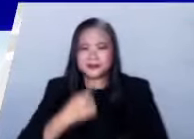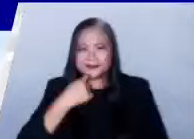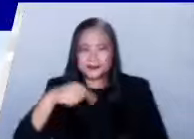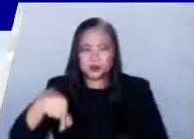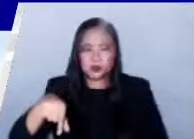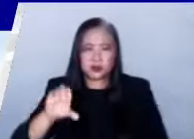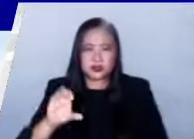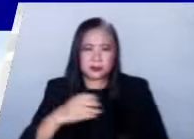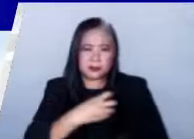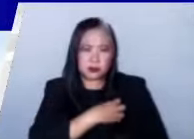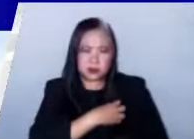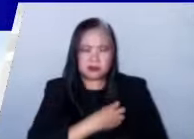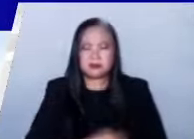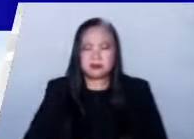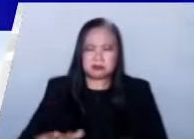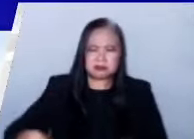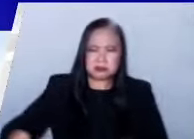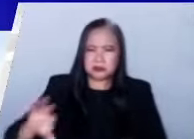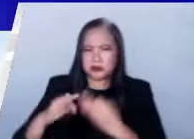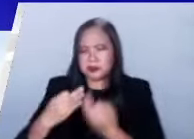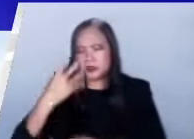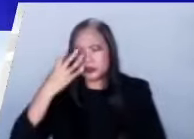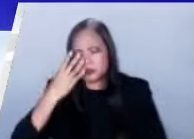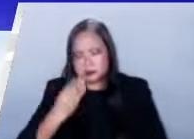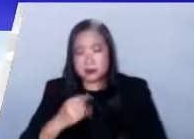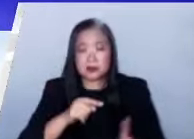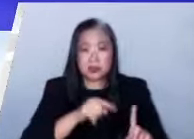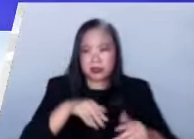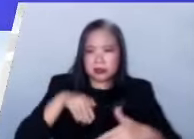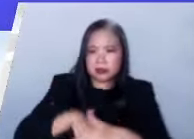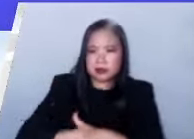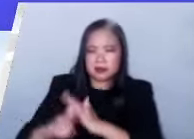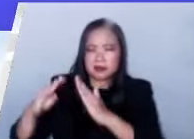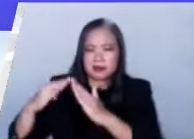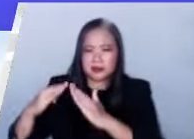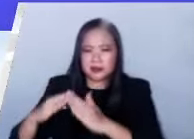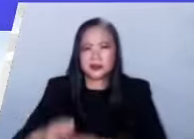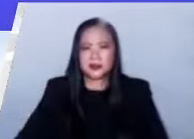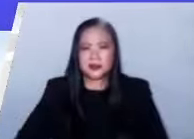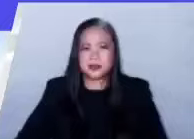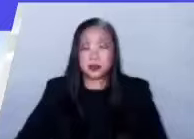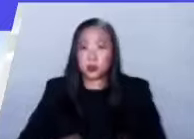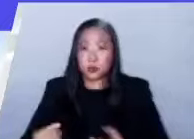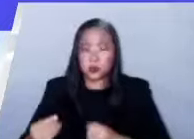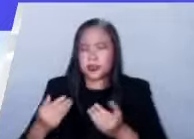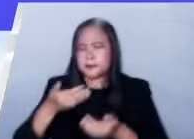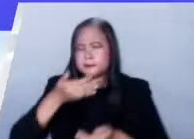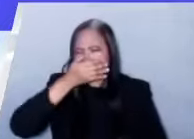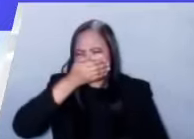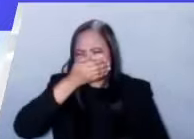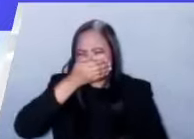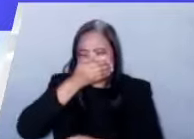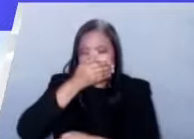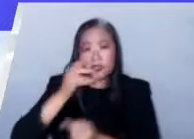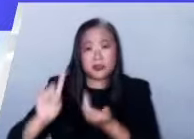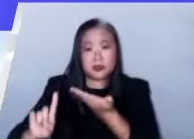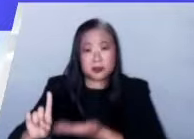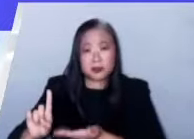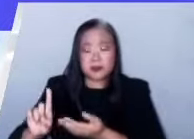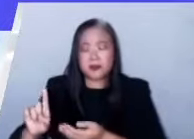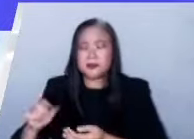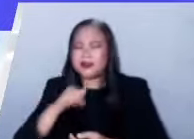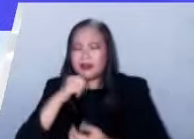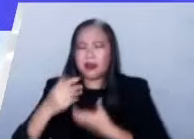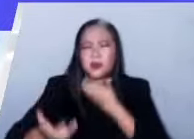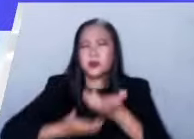ang buong pamilya ng pasukin ng sospek ang bahay. Tinakpan daw ng lalaki ang bibig ng biktima para hindi makasigaw.